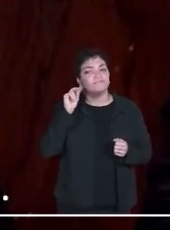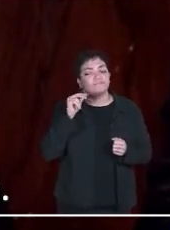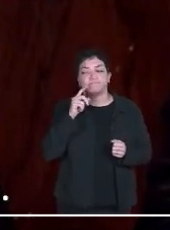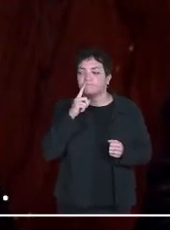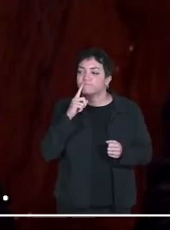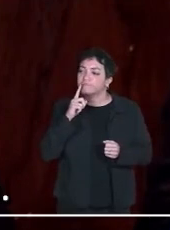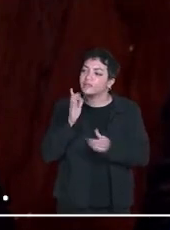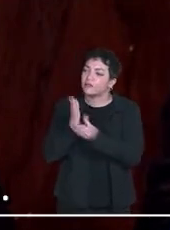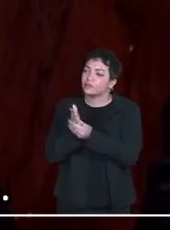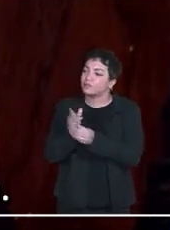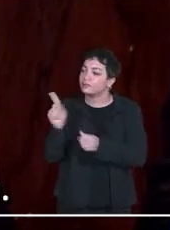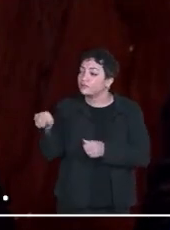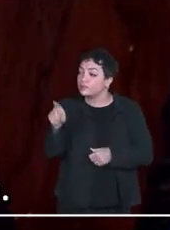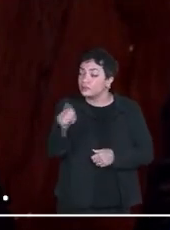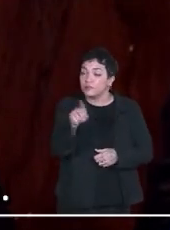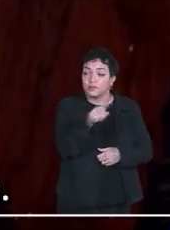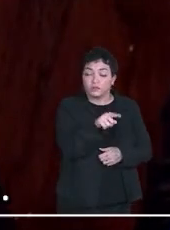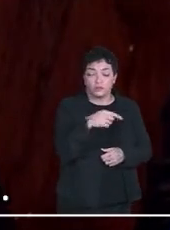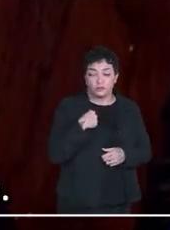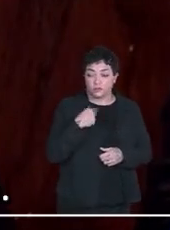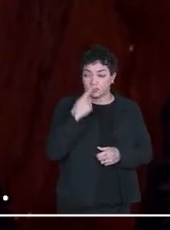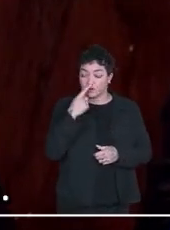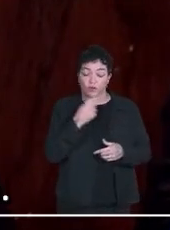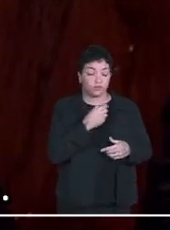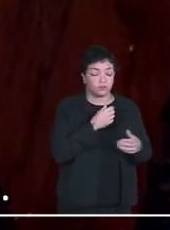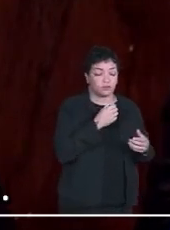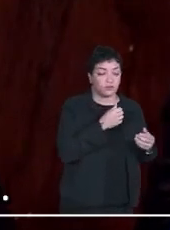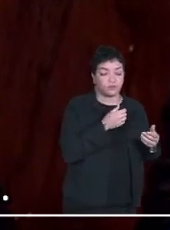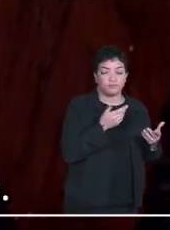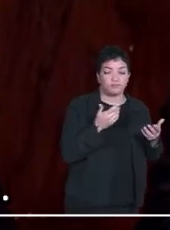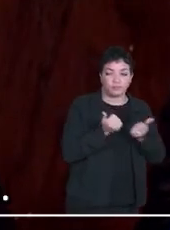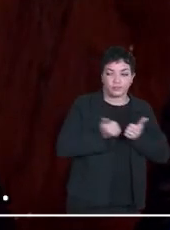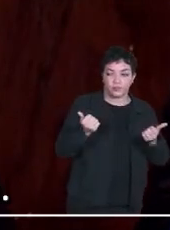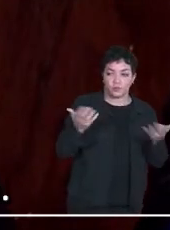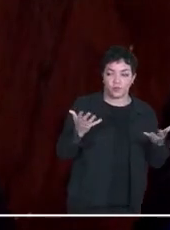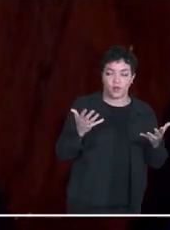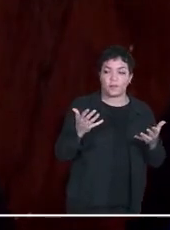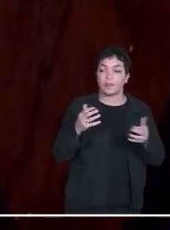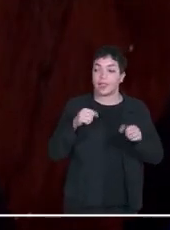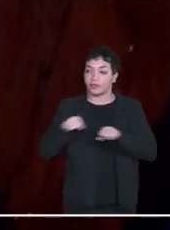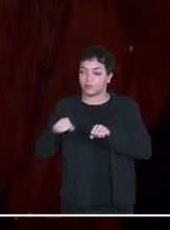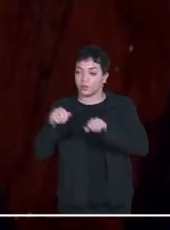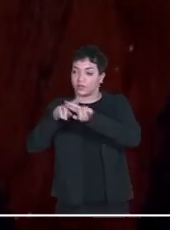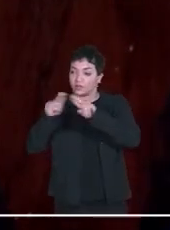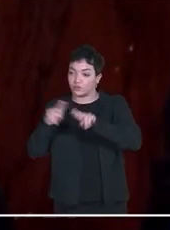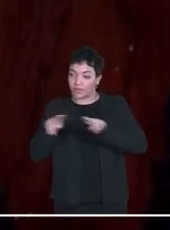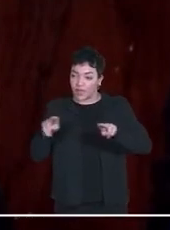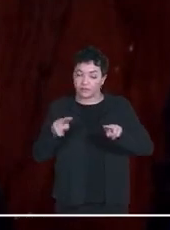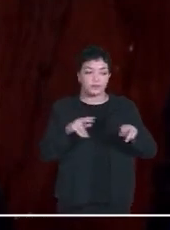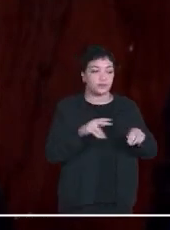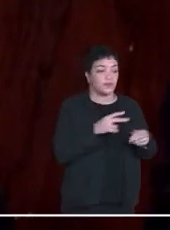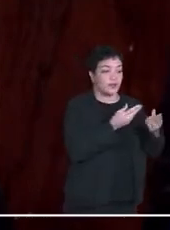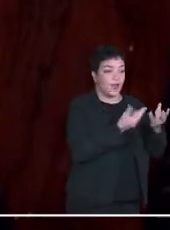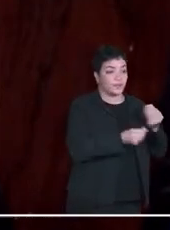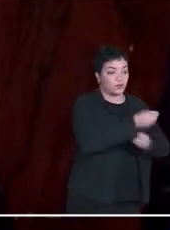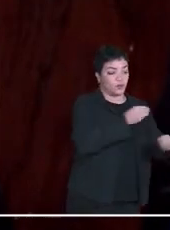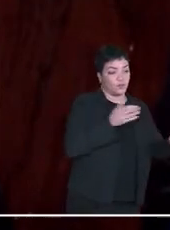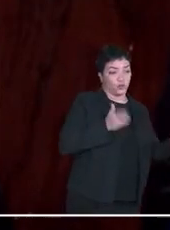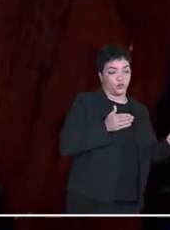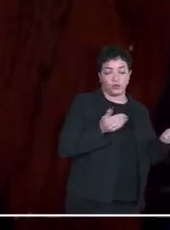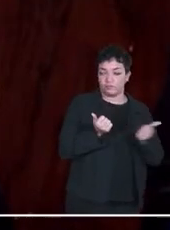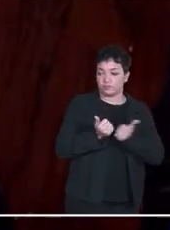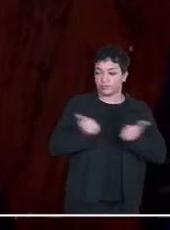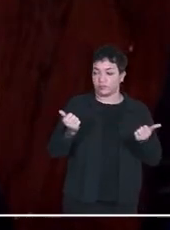c'est une opposition entre le quotidien des Bordelais et l'action internationale. J'avoue que c'est une opposition que je